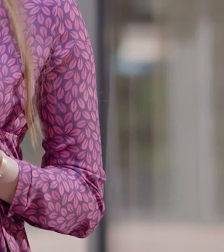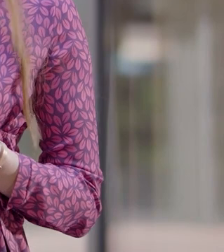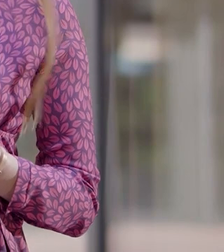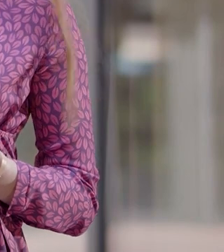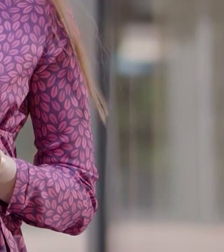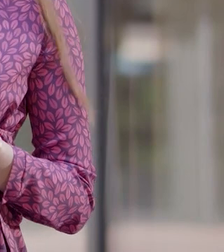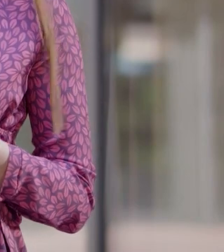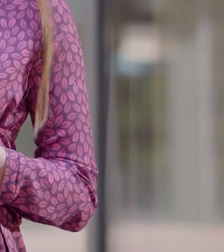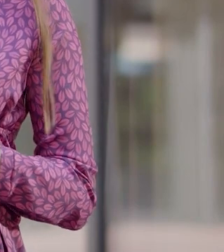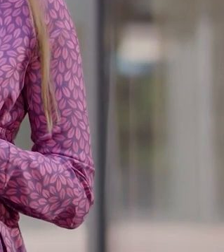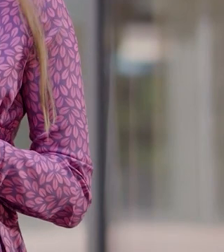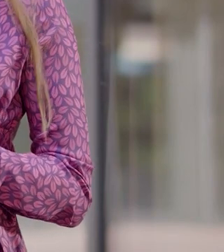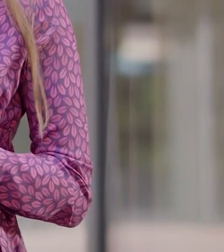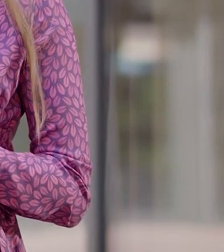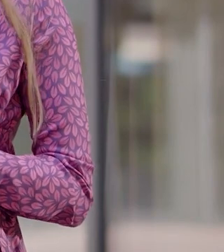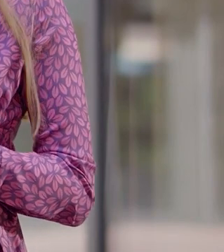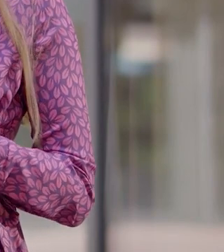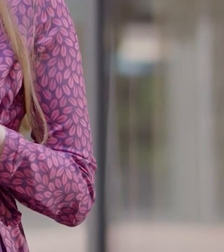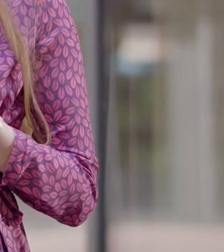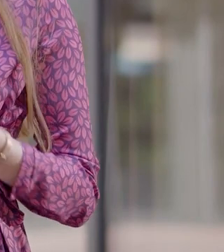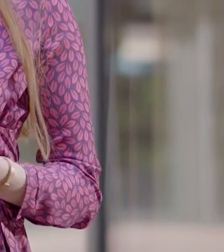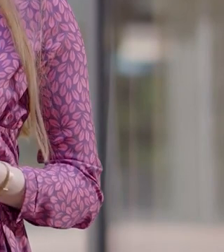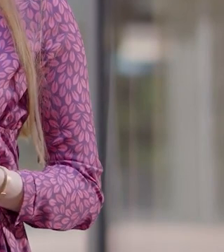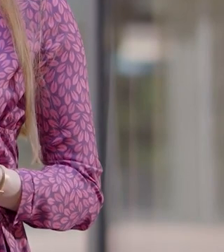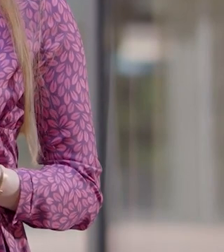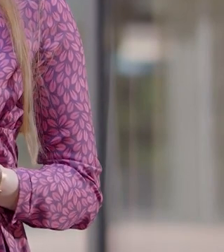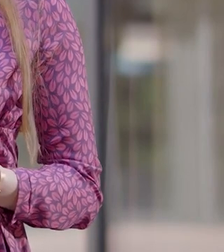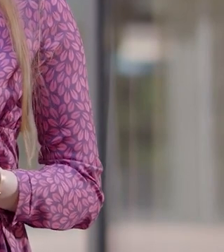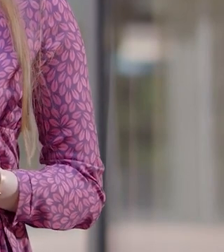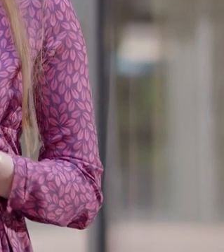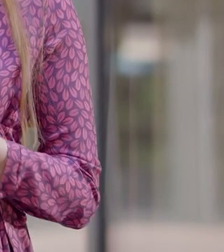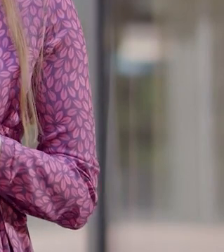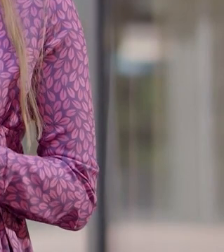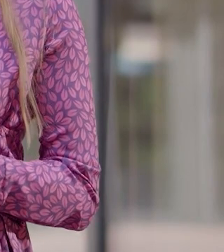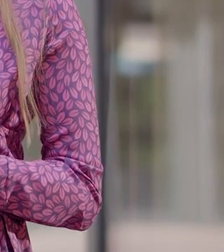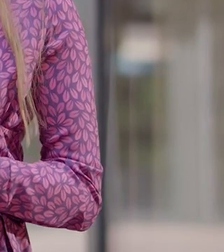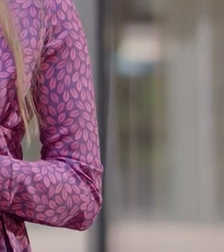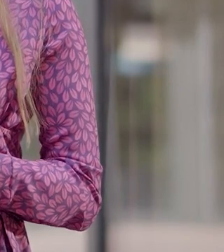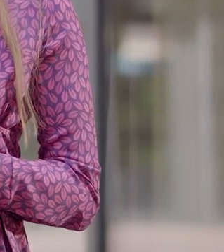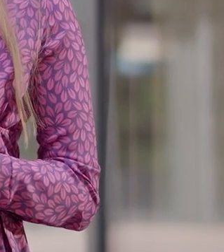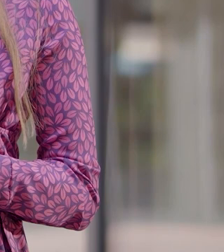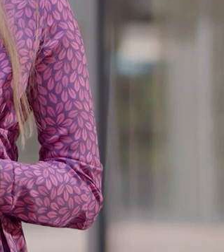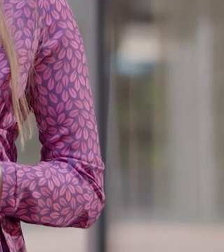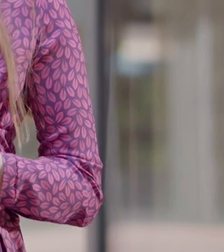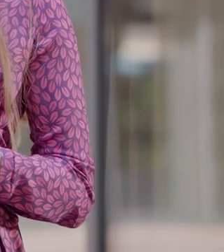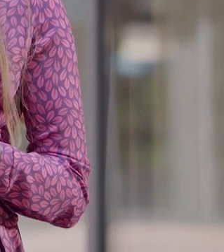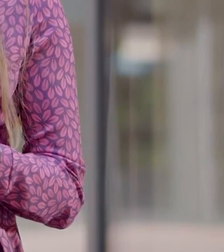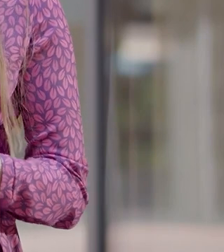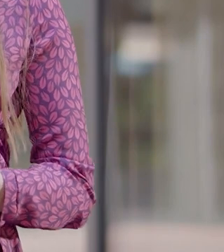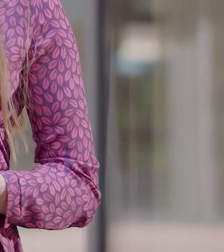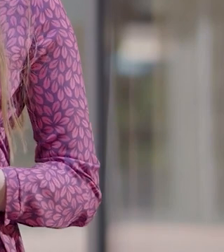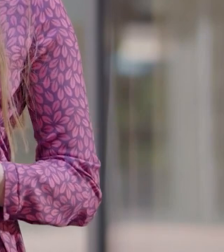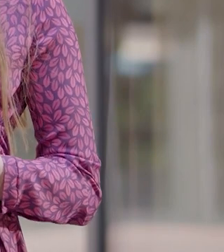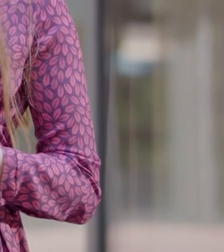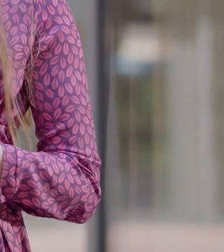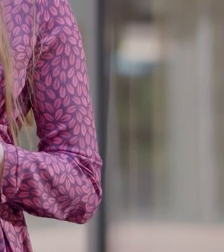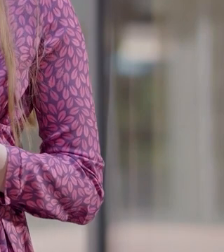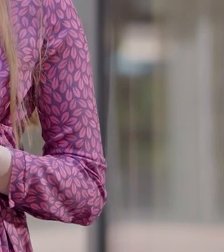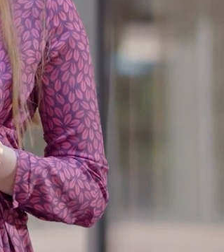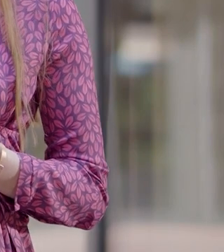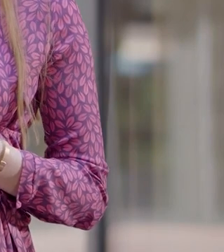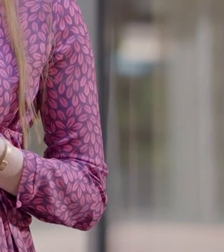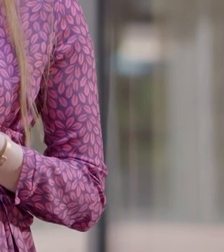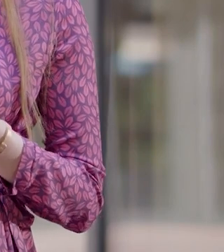W przypadku absolwentów sprawdzamy przede wszystkim to, jak oni radzą sobie na rynku pracy, jak długo tej pracy poszukują i na ile są potem